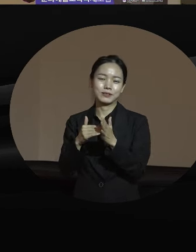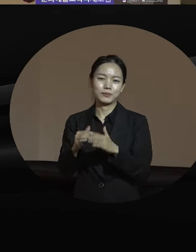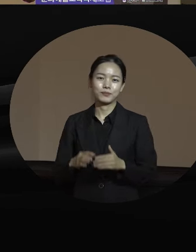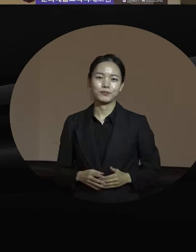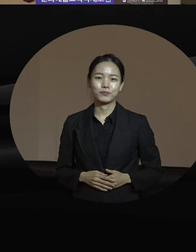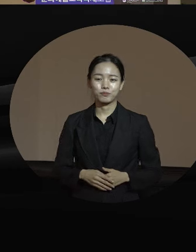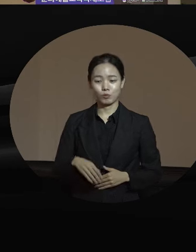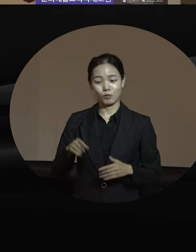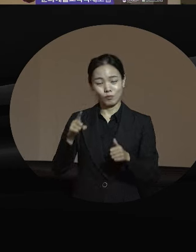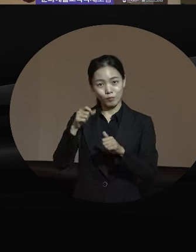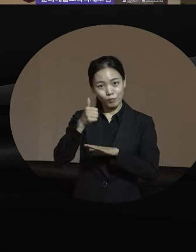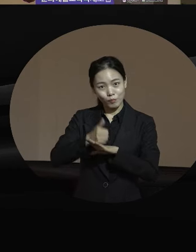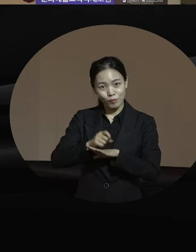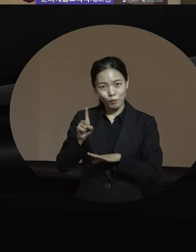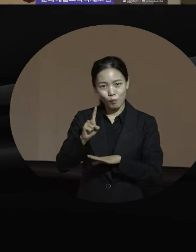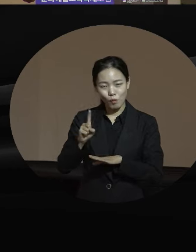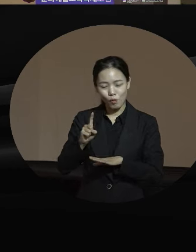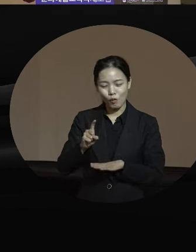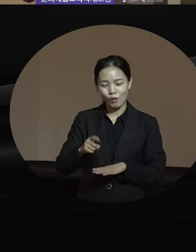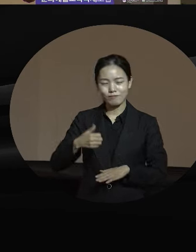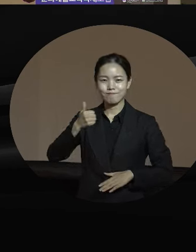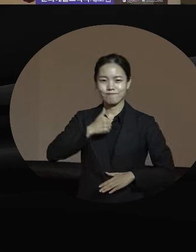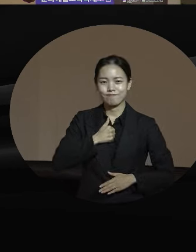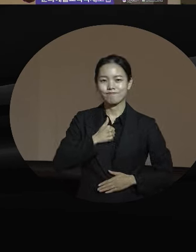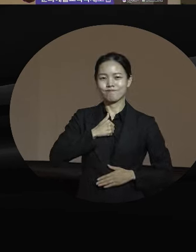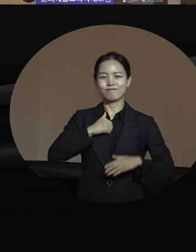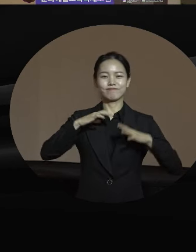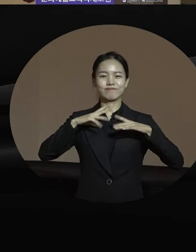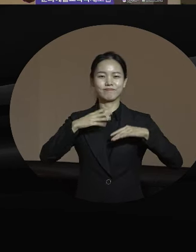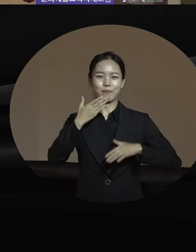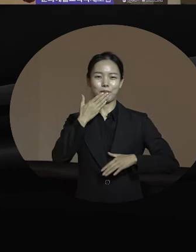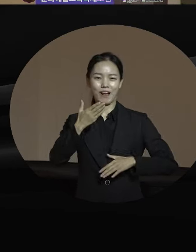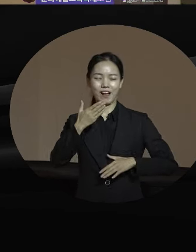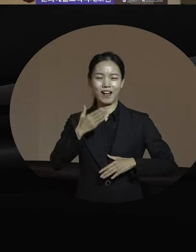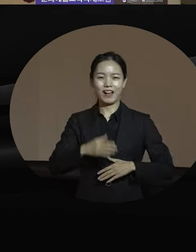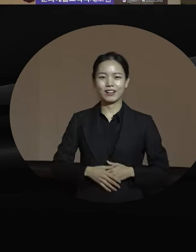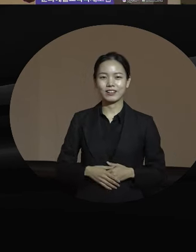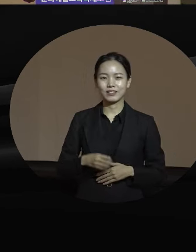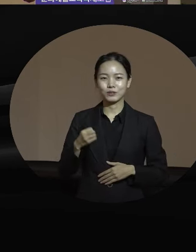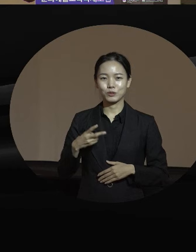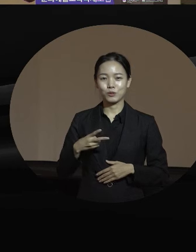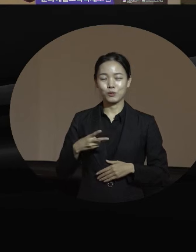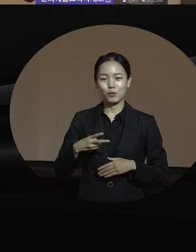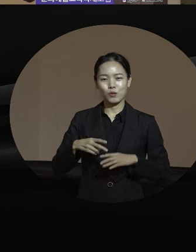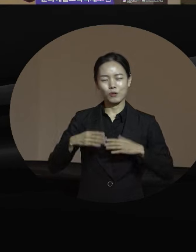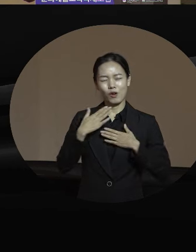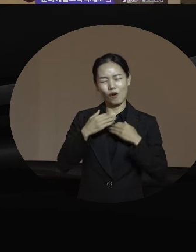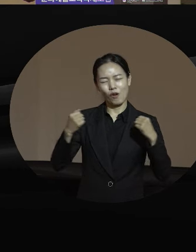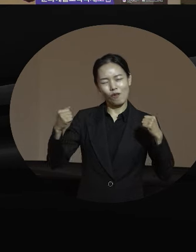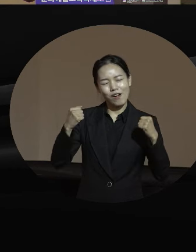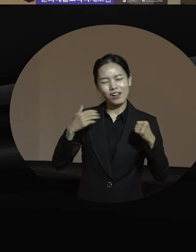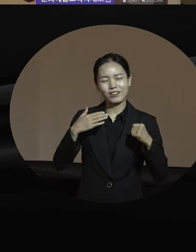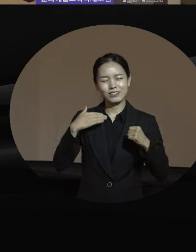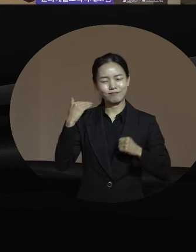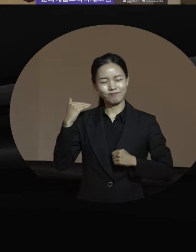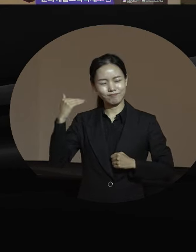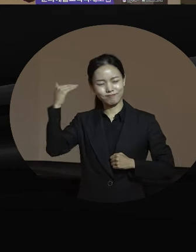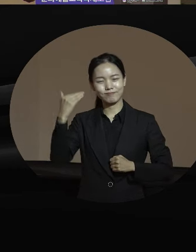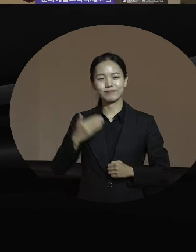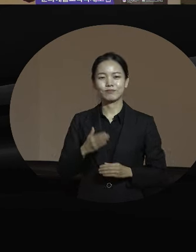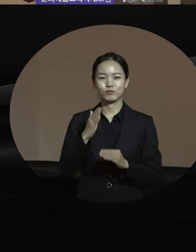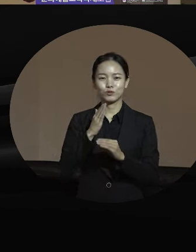향상시키고 재능을 향상시키며 또 지역사회에서 다양한 문화예술 교육 활동을 통해서 건강한 사회 구성원으로서 성장해 가고